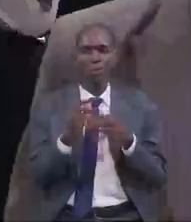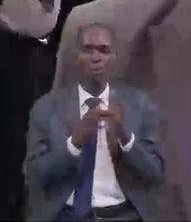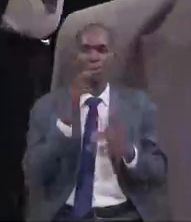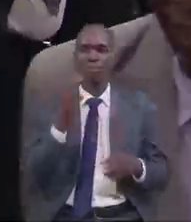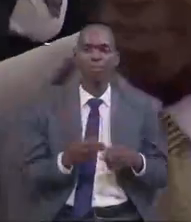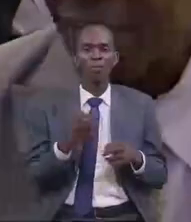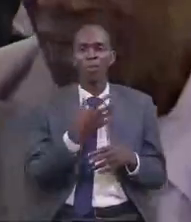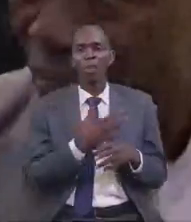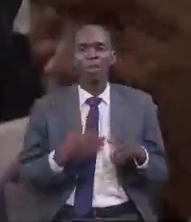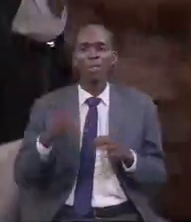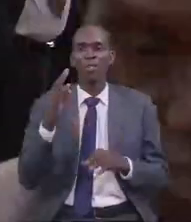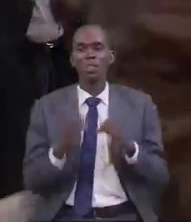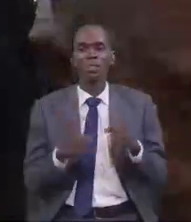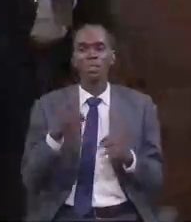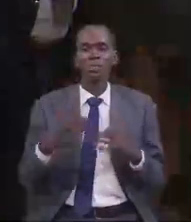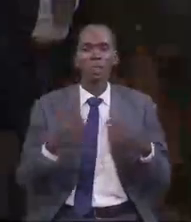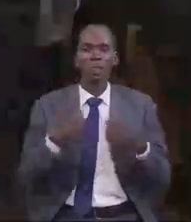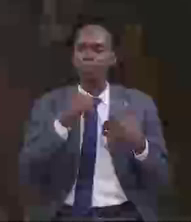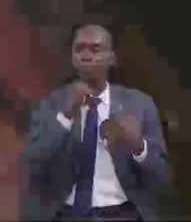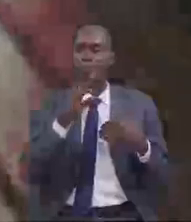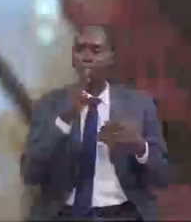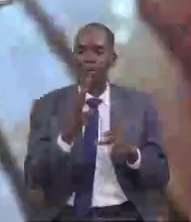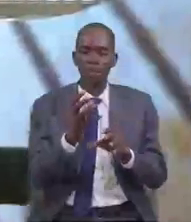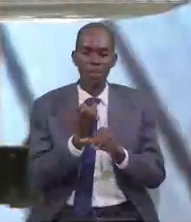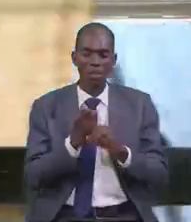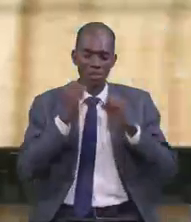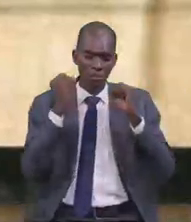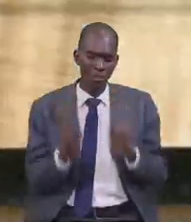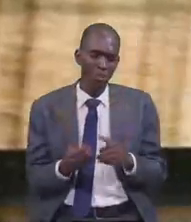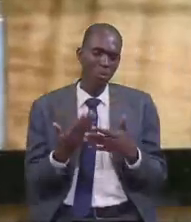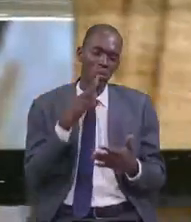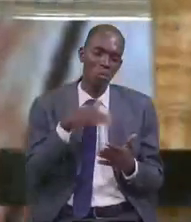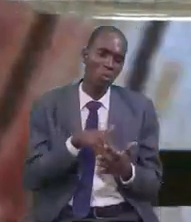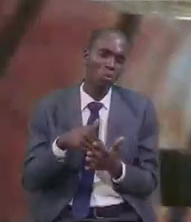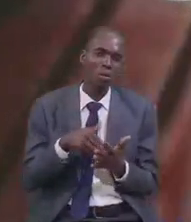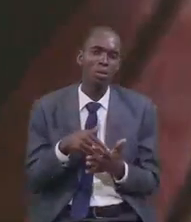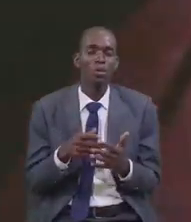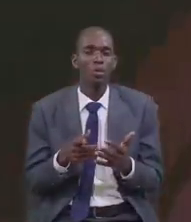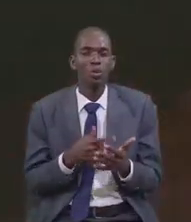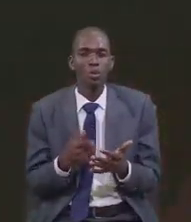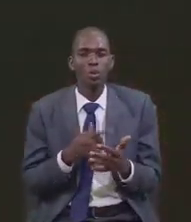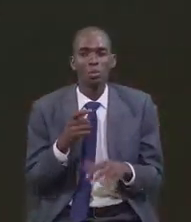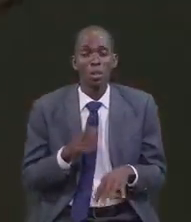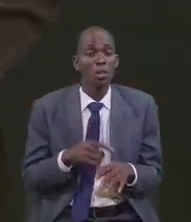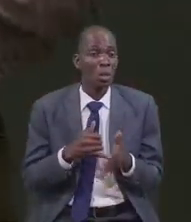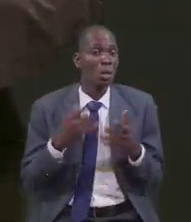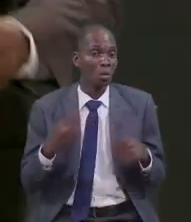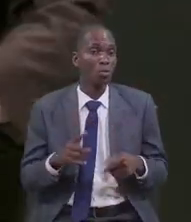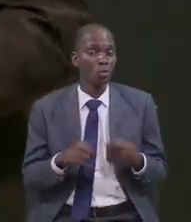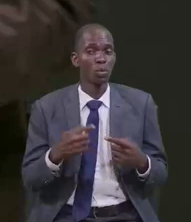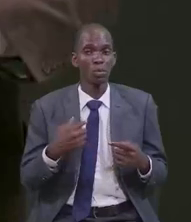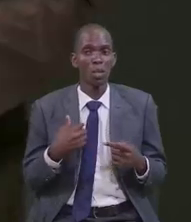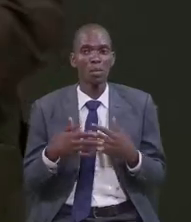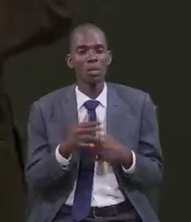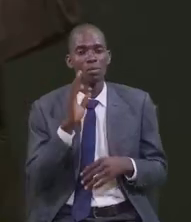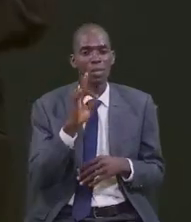Si vous n'avez pas de force, parfois, vous n'êtes pas la seule personne, parfois ça m'arrive, parfois, après avoir